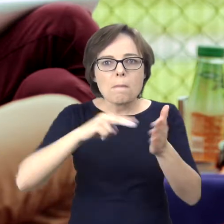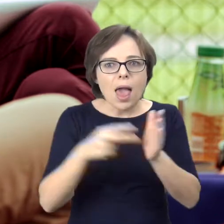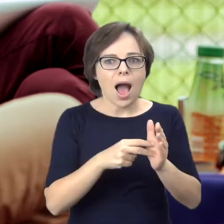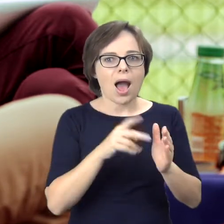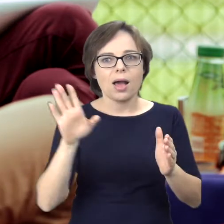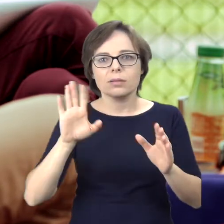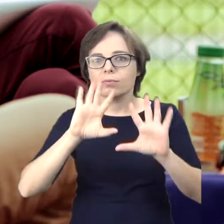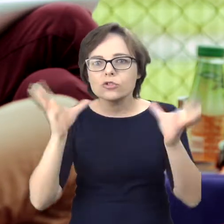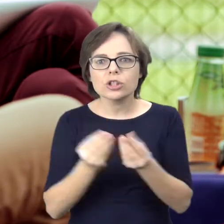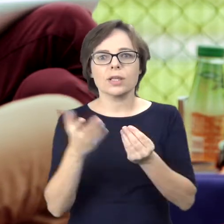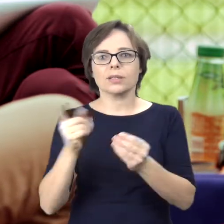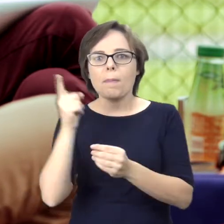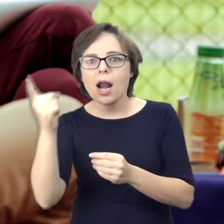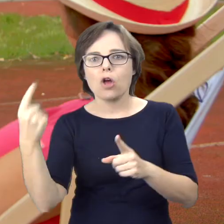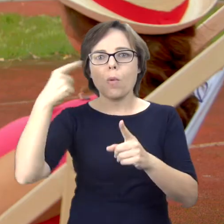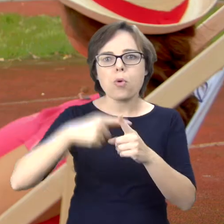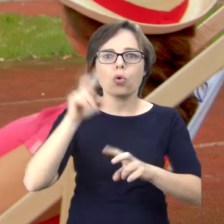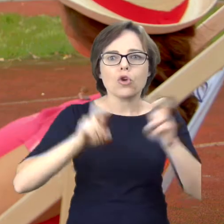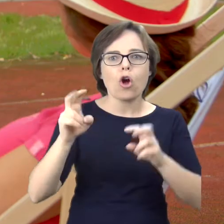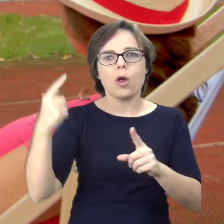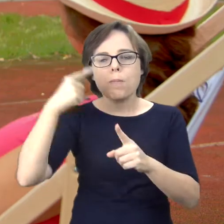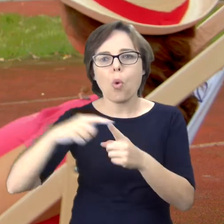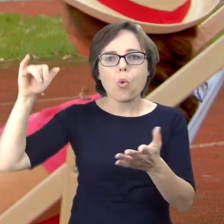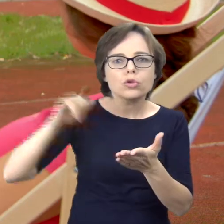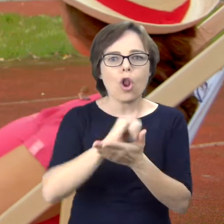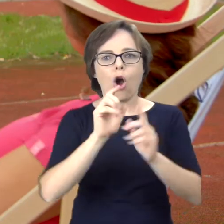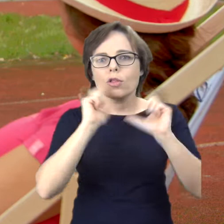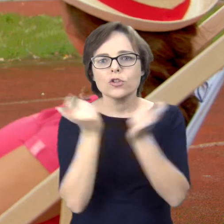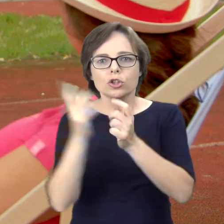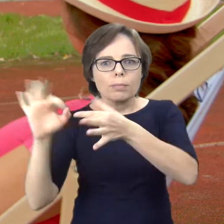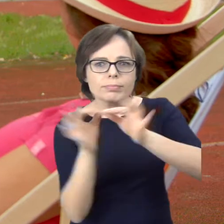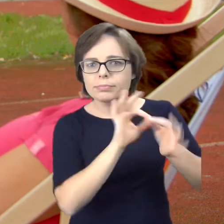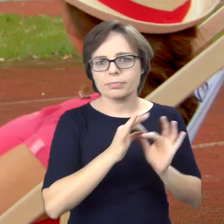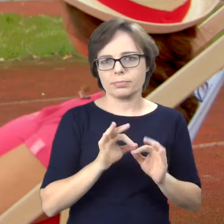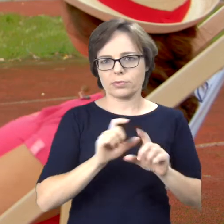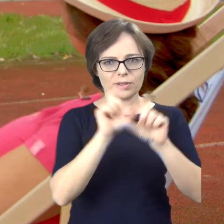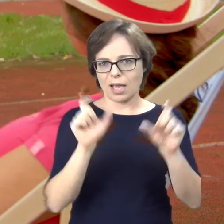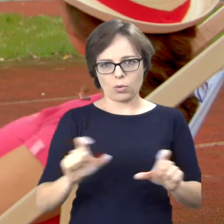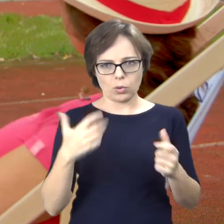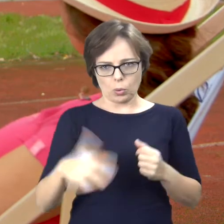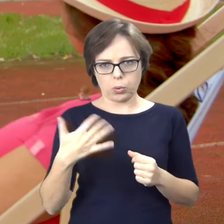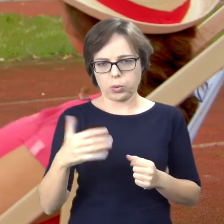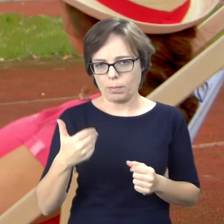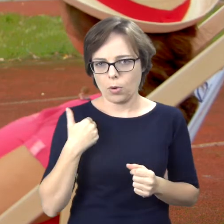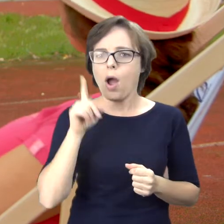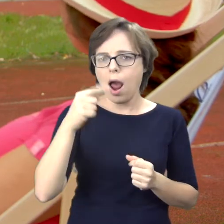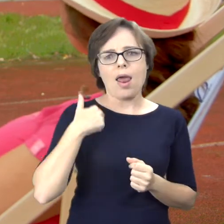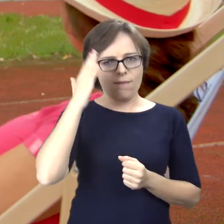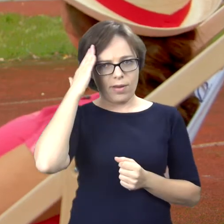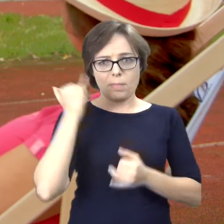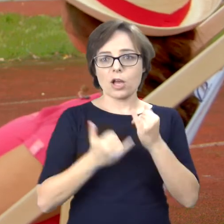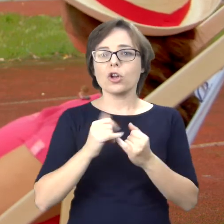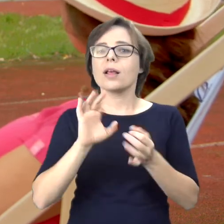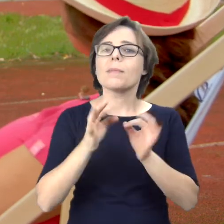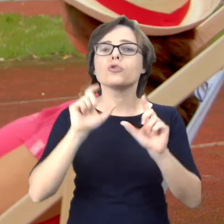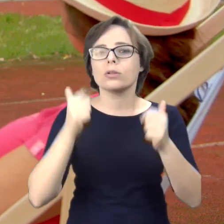skoordynowanie lotów i wszystkich działań, to jest no, wielkie etap planowania i cały czas planowanie było gdzieś ze mną i miałem tą świadomość, że jeżeli coś by się stało, nie wiem,